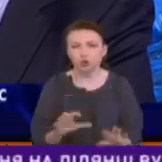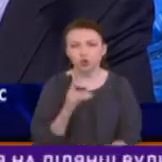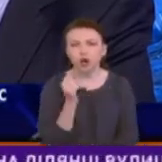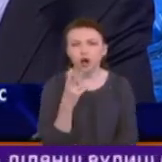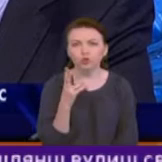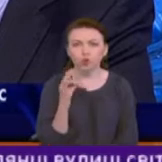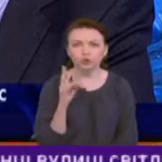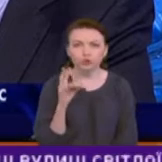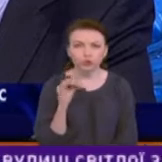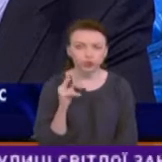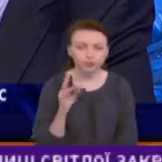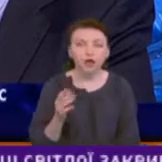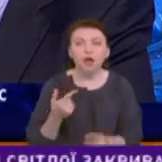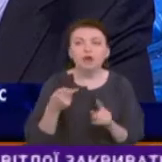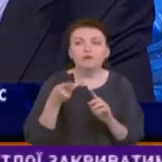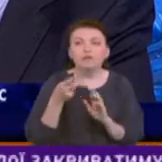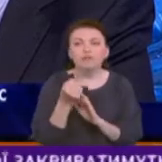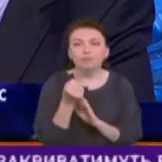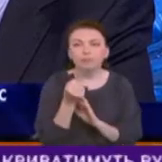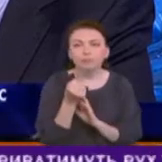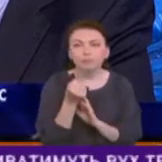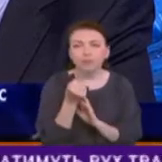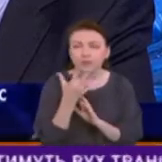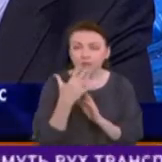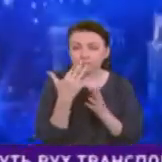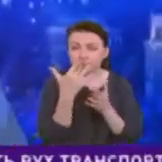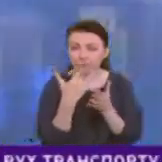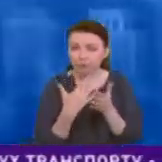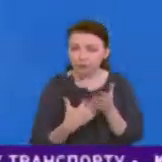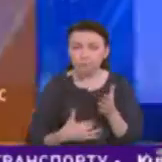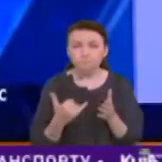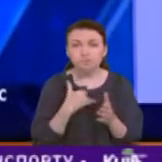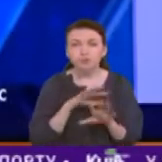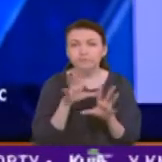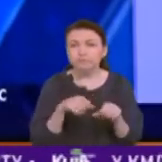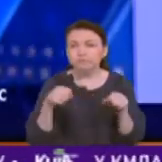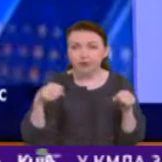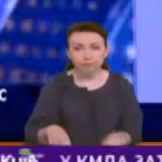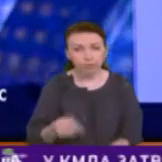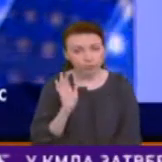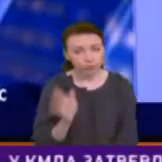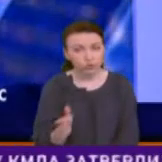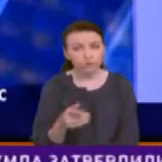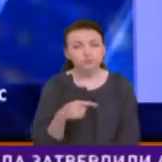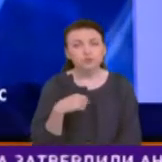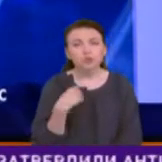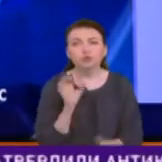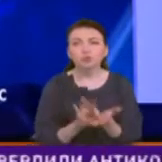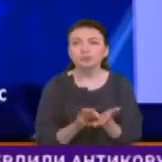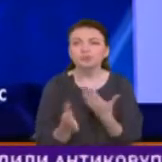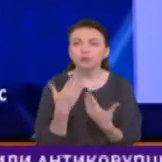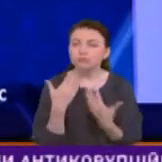Будучи 15-ми в тому диптихальному списку, у нас будуть всі права для того, щоб спілкуватися з